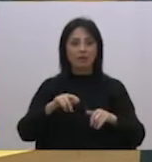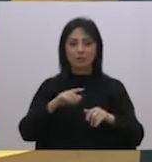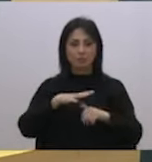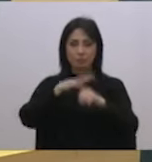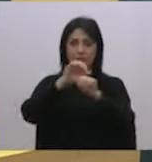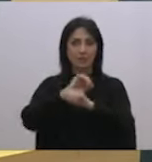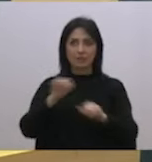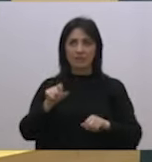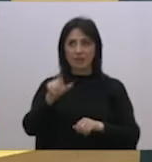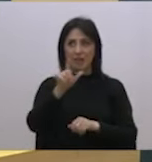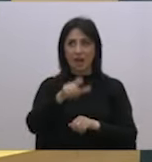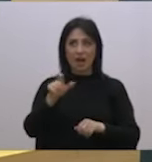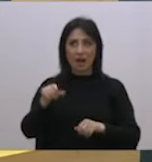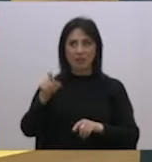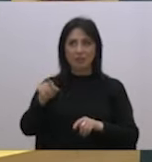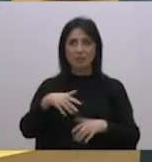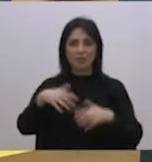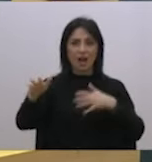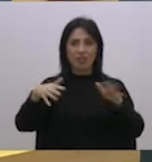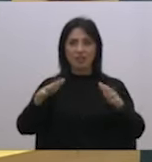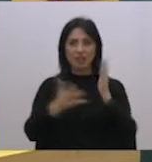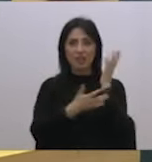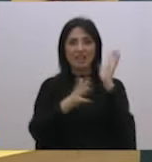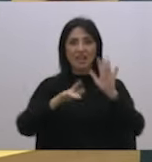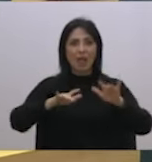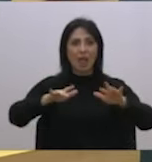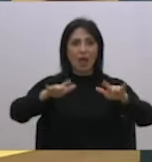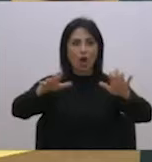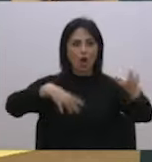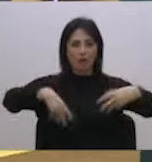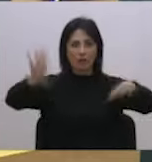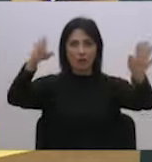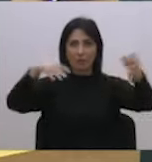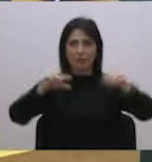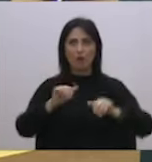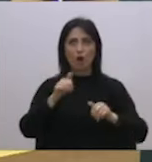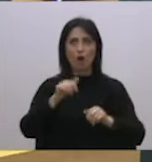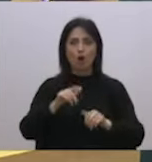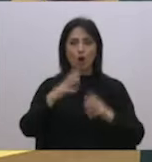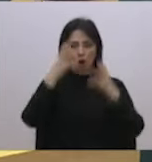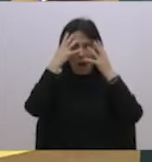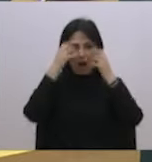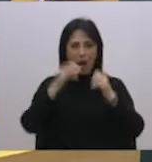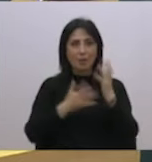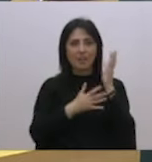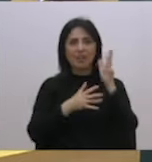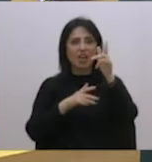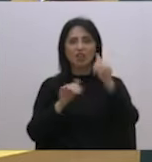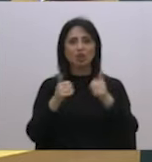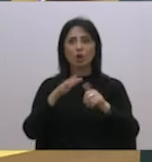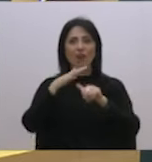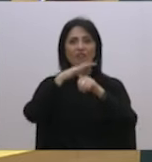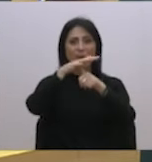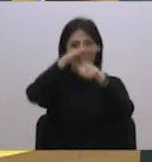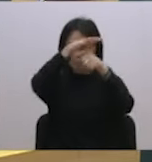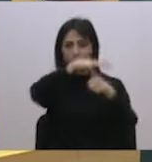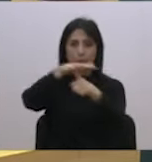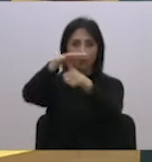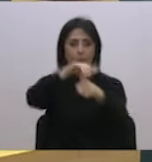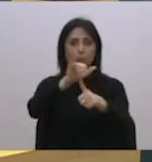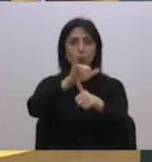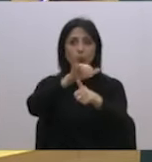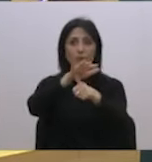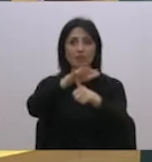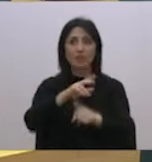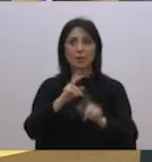Mere mele ore, iscau și gafi sunt noi cum. Treci iar cu oa hoșu cu ala. Rogor daj de bașu a cameze, treci și vertul în cazul.